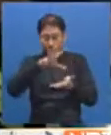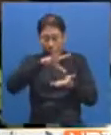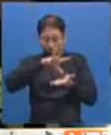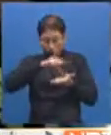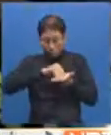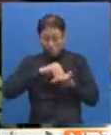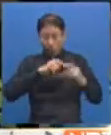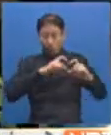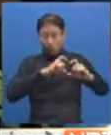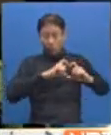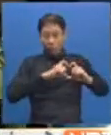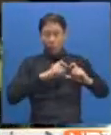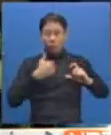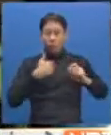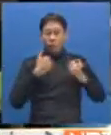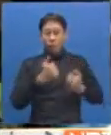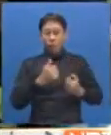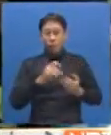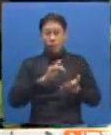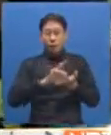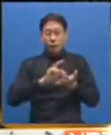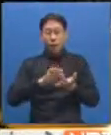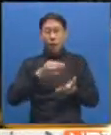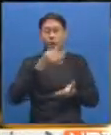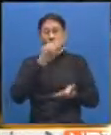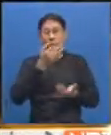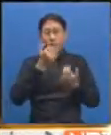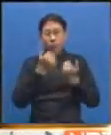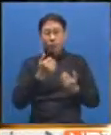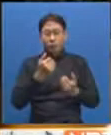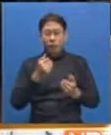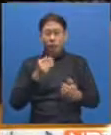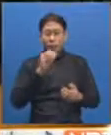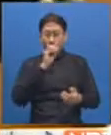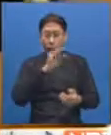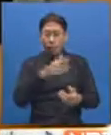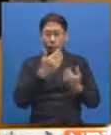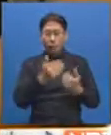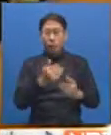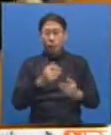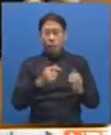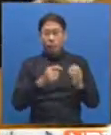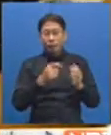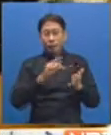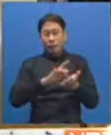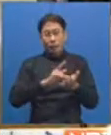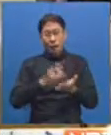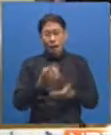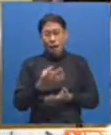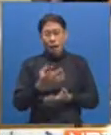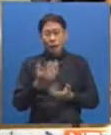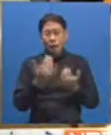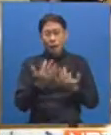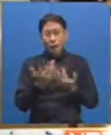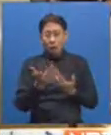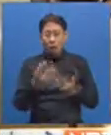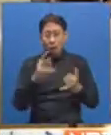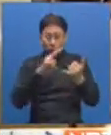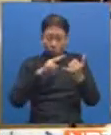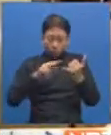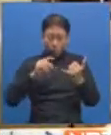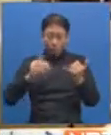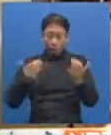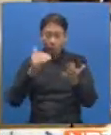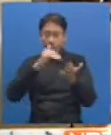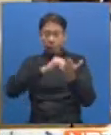ที่หัวใจส่วนยาที่ผู้ตายรับประทานเข้าไปนั้นก็ยังไม่สามารถระบุได้ว่าเป็นตัวอย่างประเภทใดต้องรอผลการตรวจสอบอย่าง